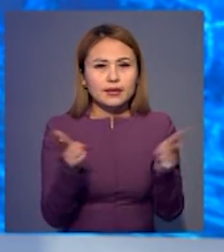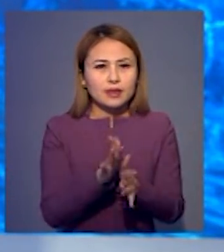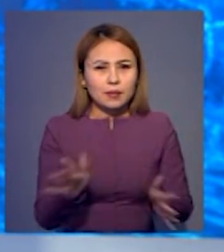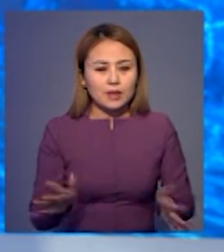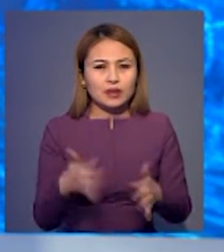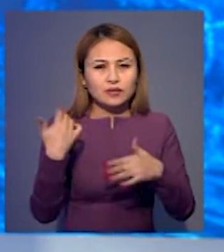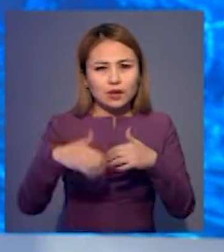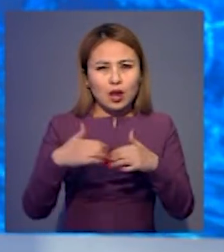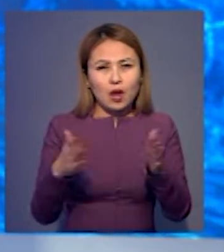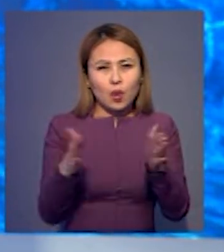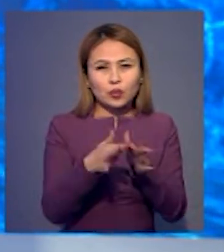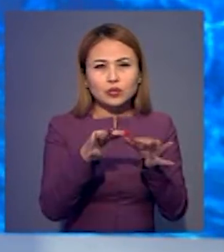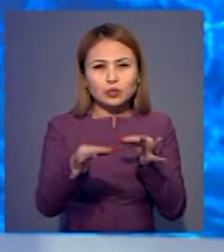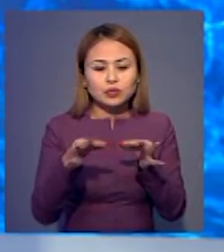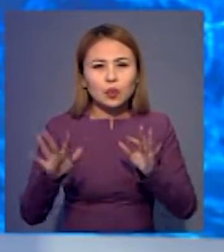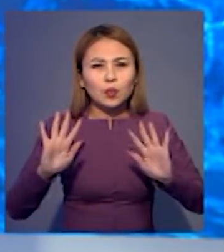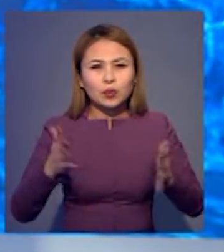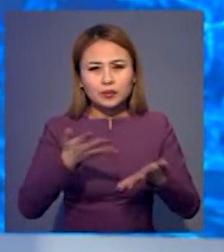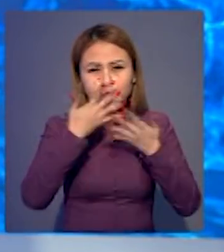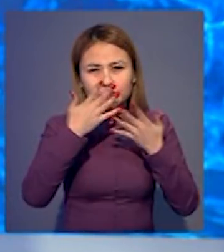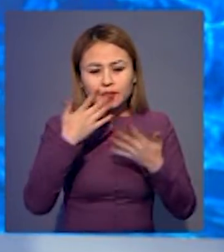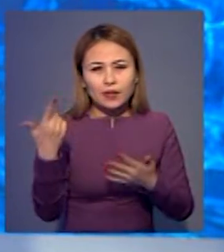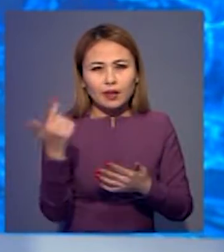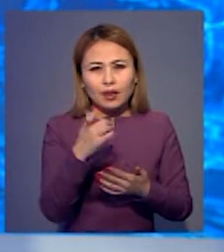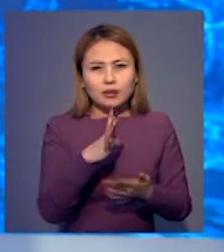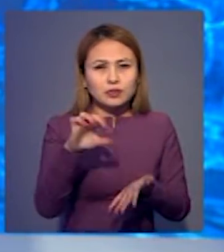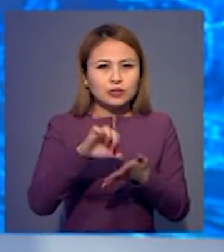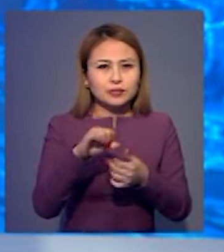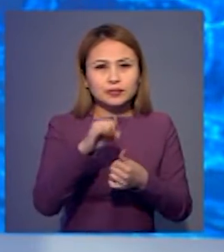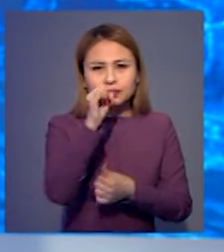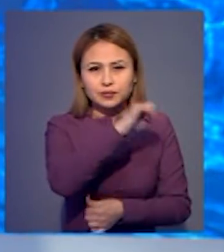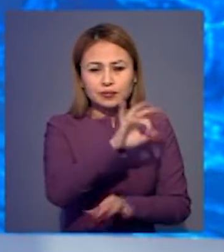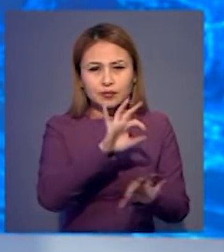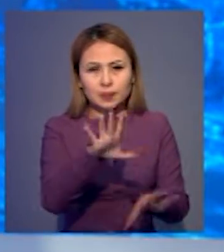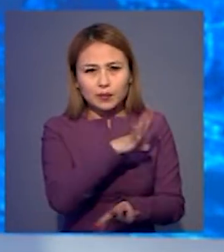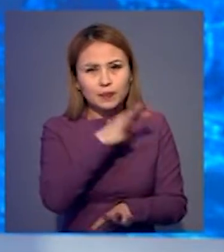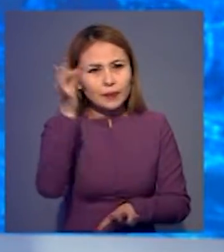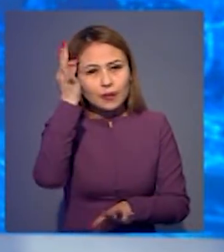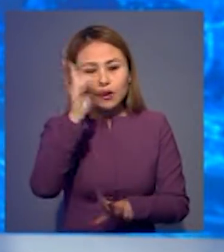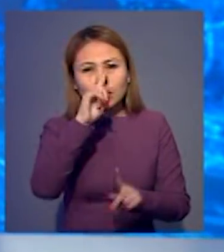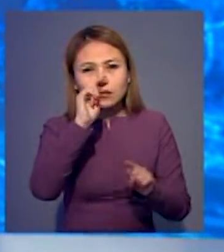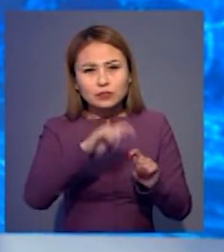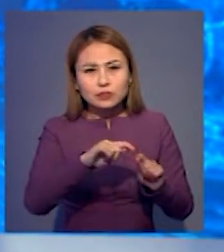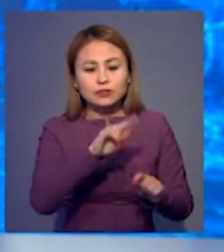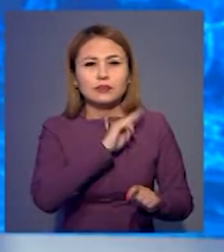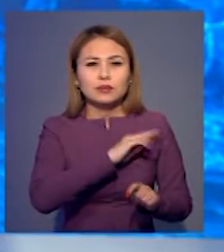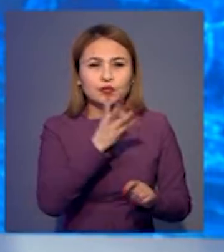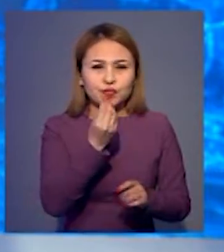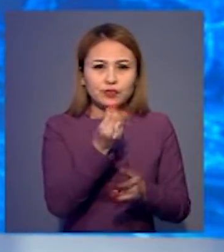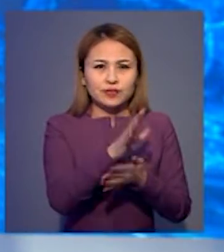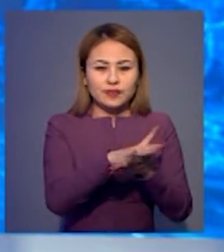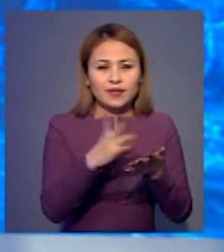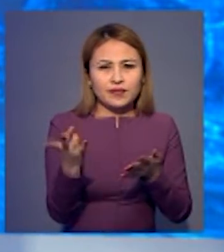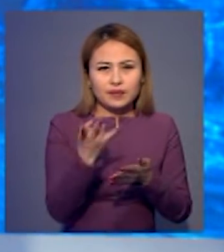жеткізді. Ынтымақ шағын ауданында болған улану оқиғасының оларға қатысы жоқ екен алға тартты. Десе де тексеру жұмыстары әлі